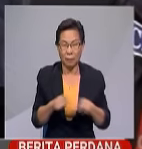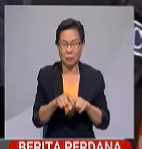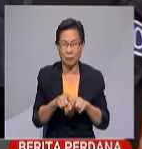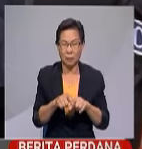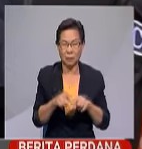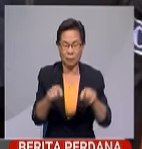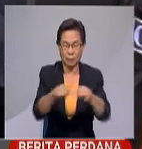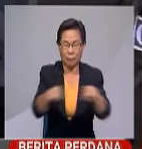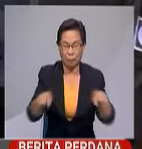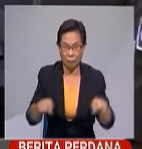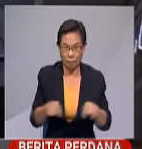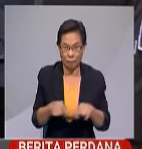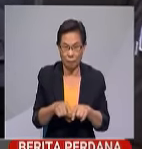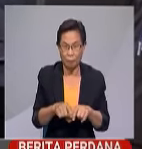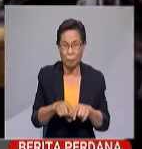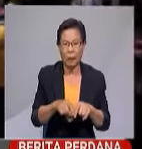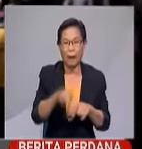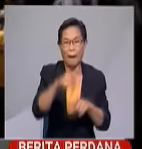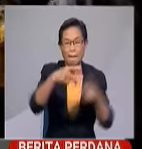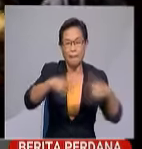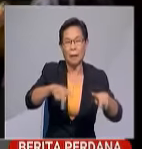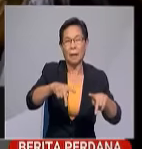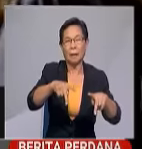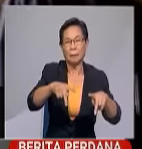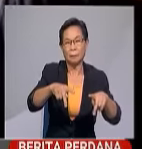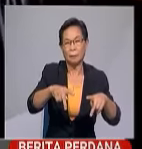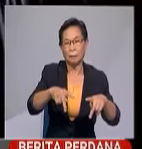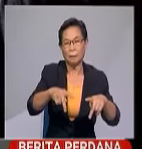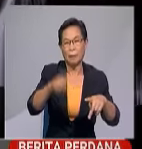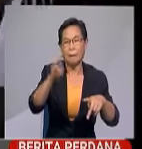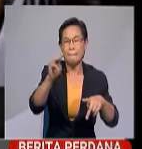tadi di Pekan Membakut ini.